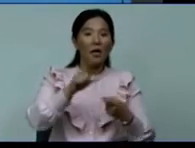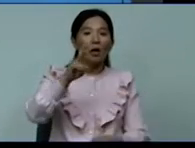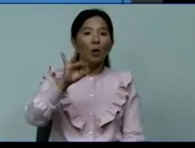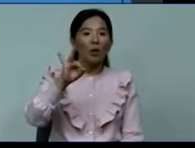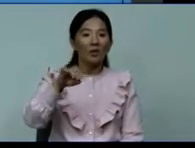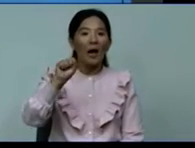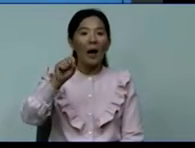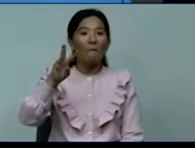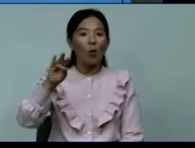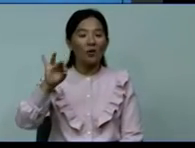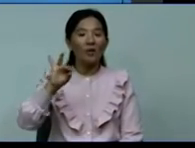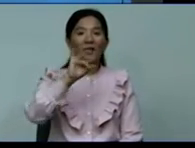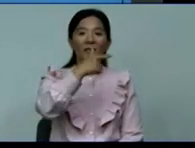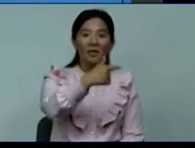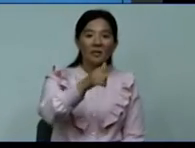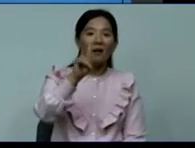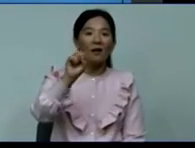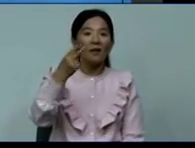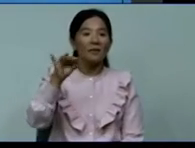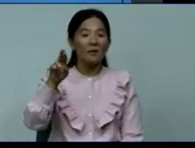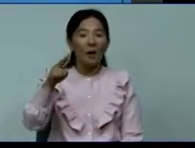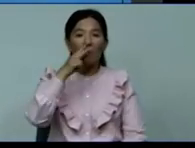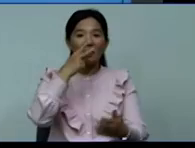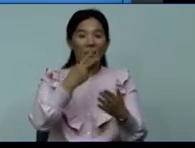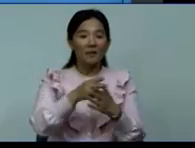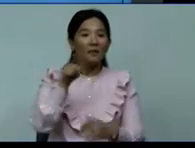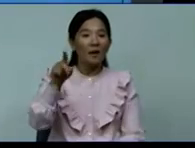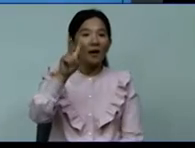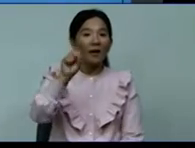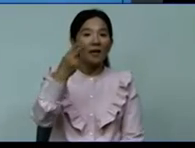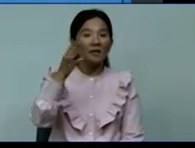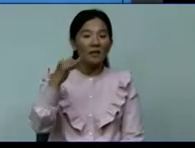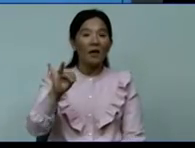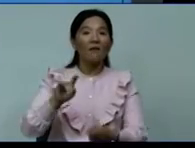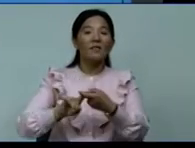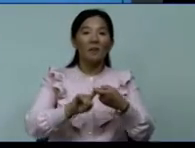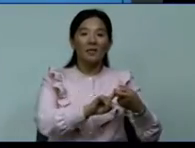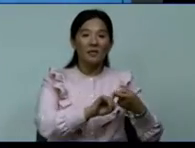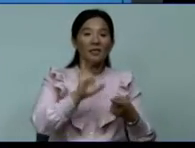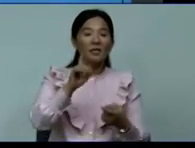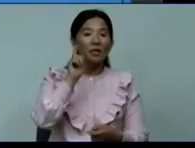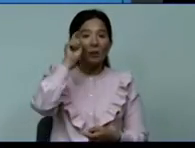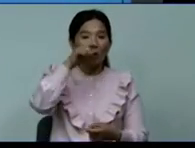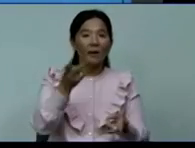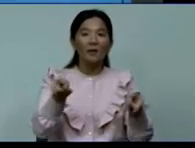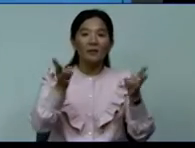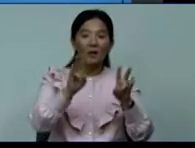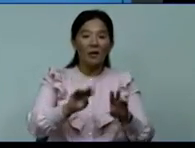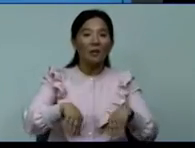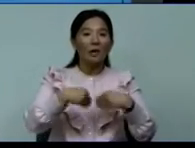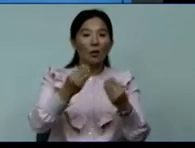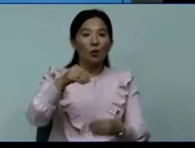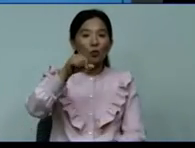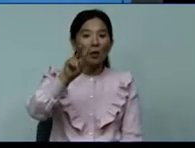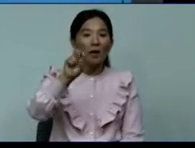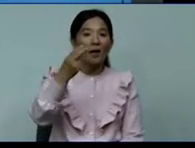с гидроксидом кальция. Посмотрите, кальций, взаимодействуя с кислотным остатком хлоридом, дает